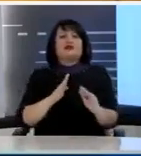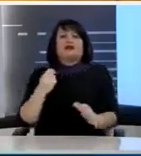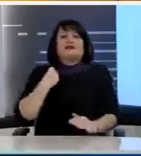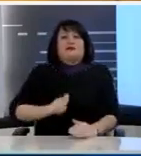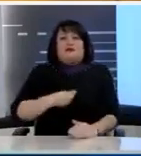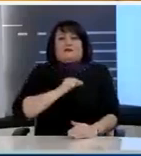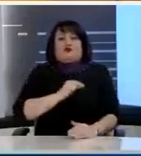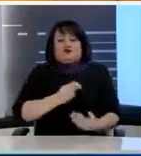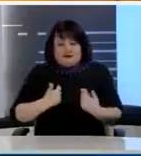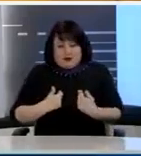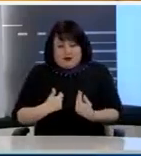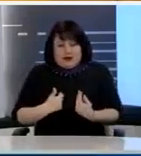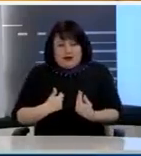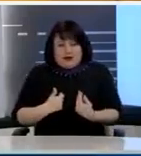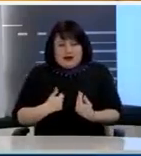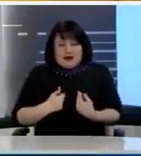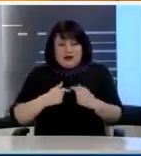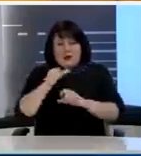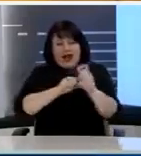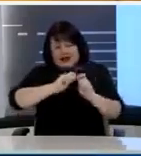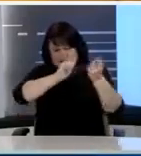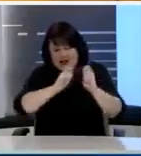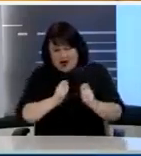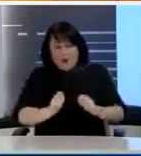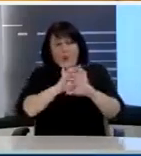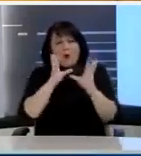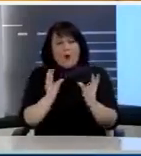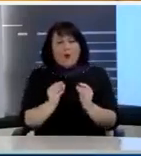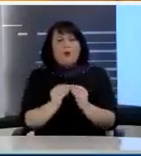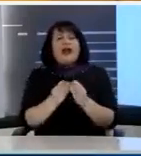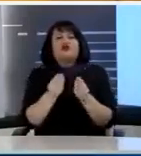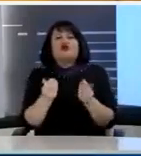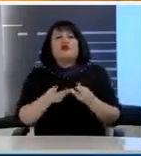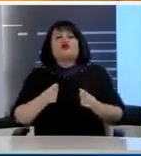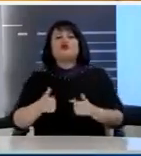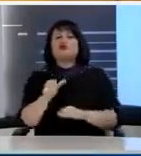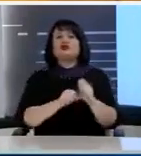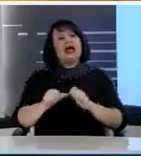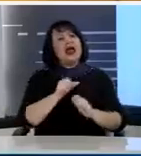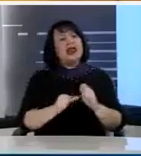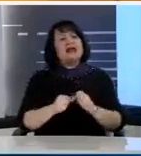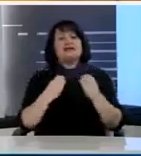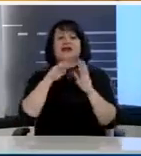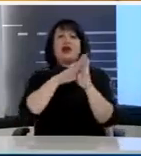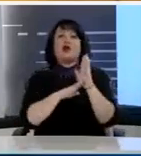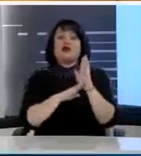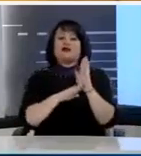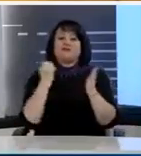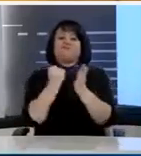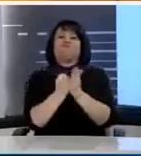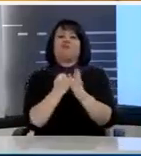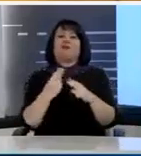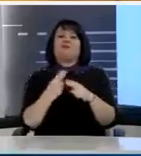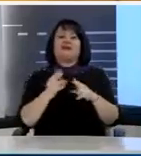συμφέρον, που τα άλλαξες όλα με τρόπο που οι αλλαγές αυτές σήμερα είναι κανόνες,